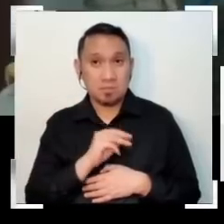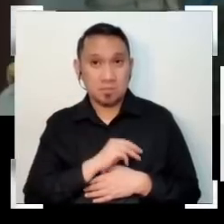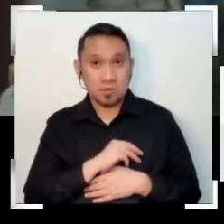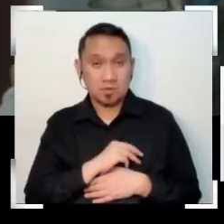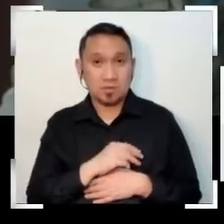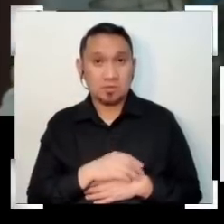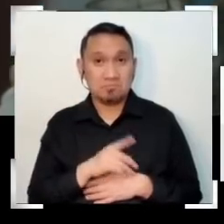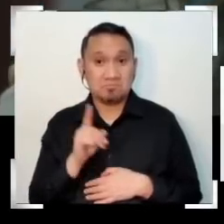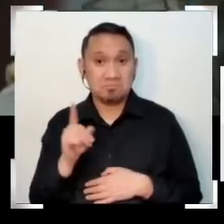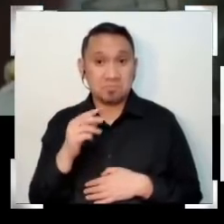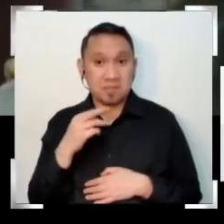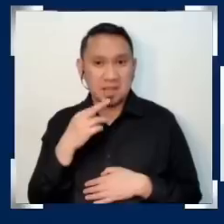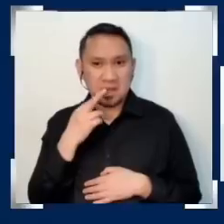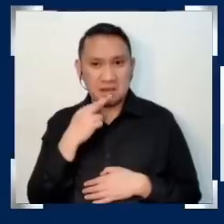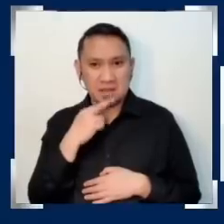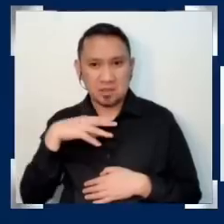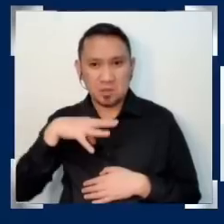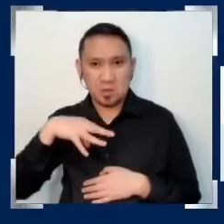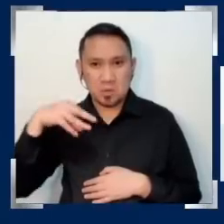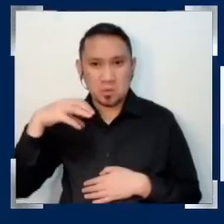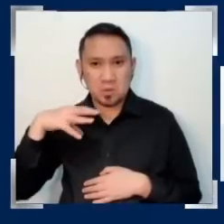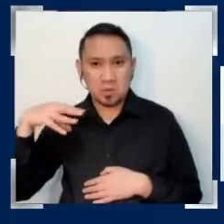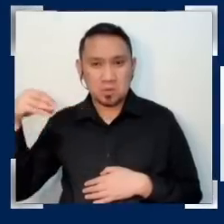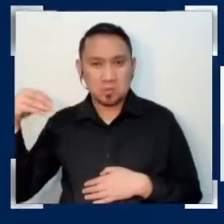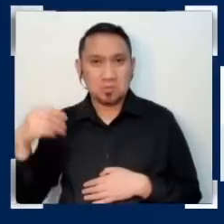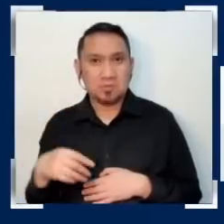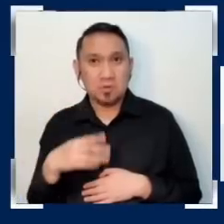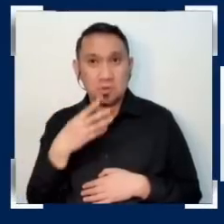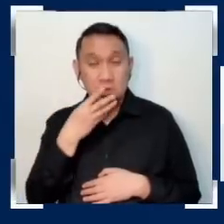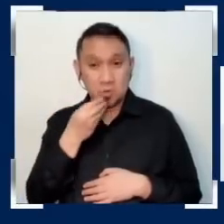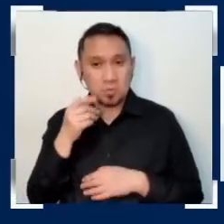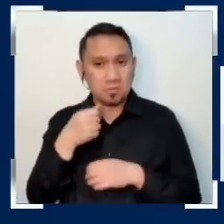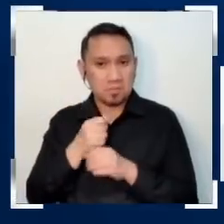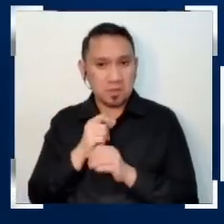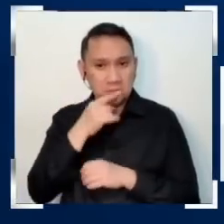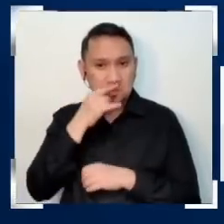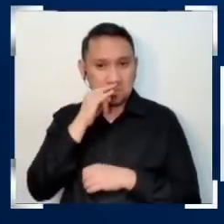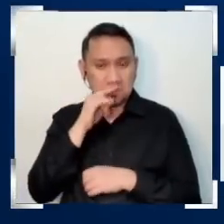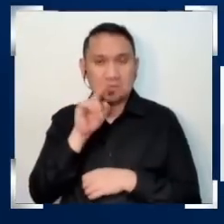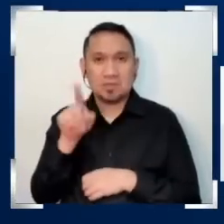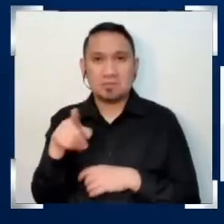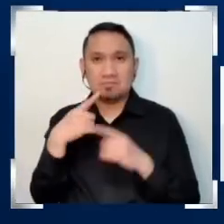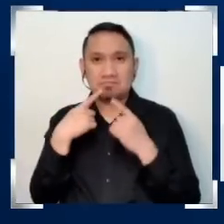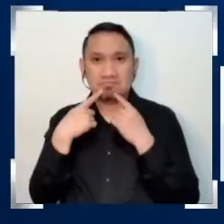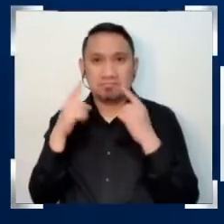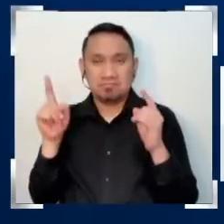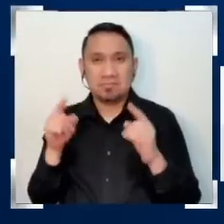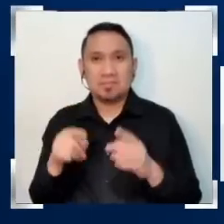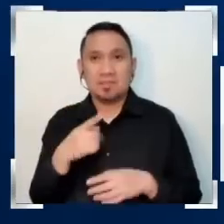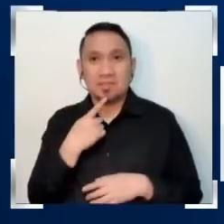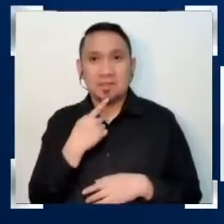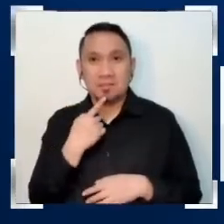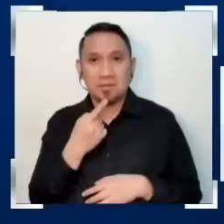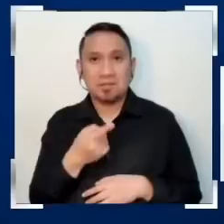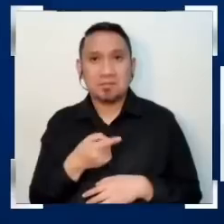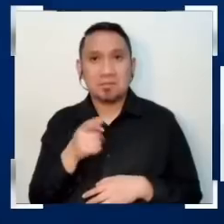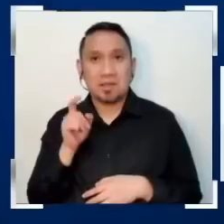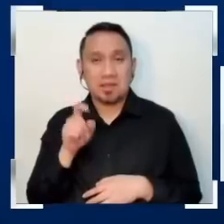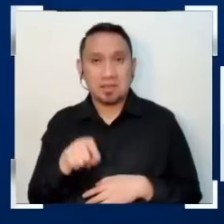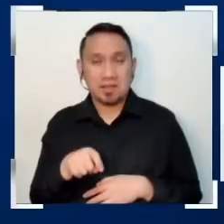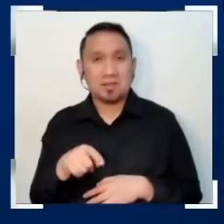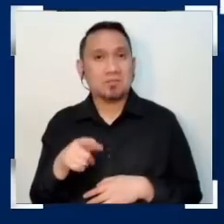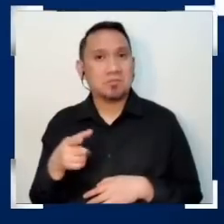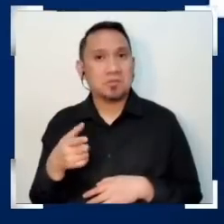octopus robot ito na dinevelop ni Little John. Ay kay Bitoy, achievement unlock ito para sa kanya. Sabi pa ni Bitoy, dapat abangan ang adventures